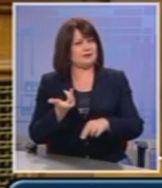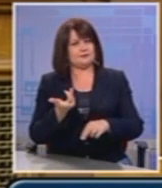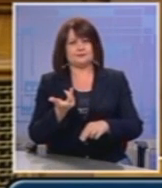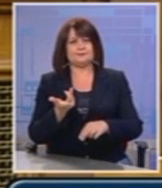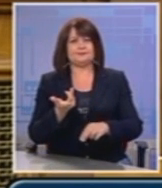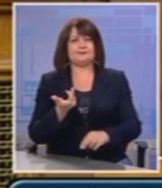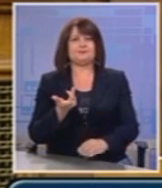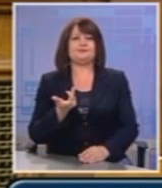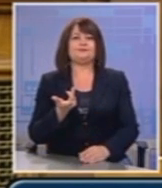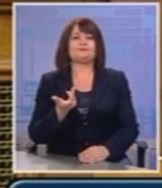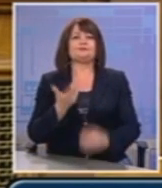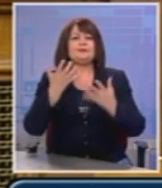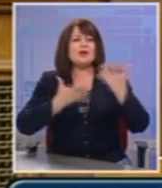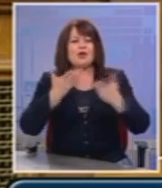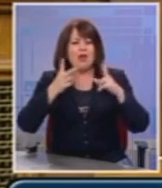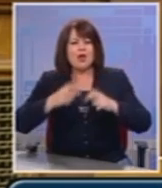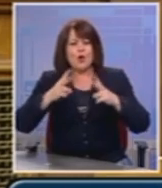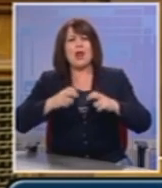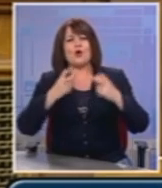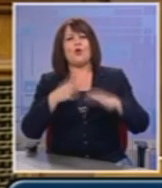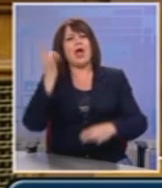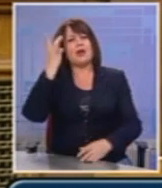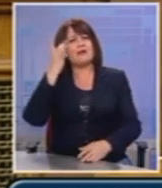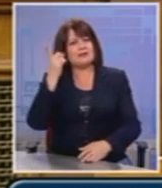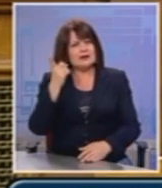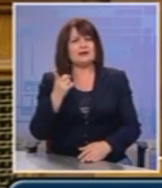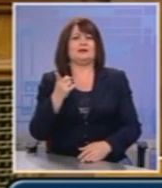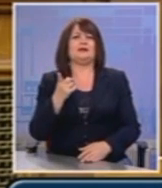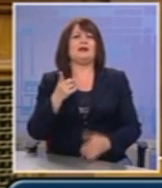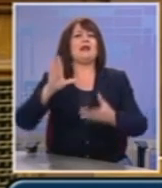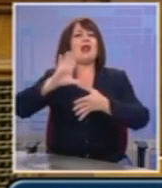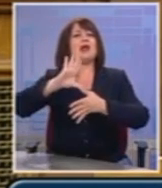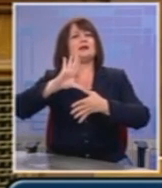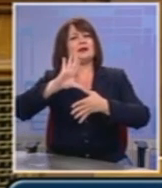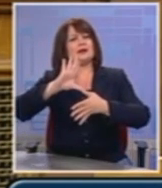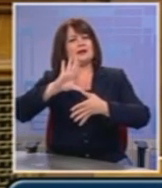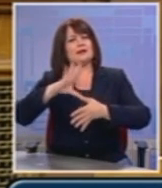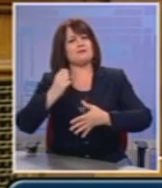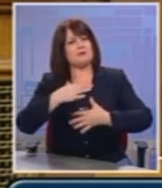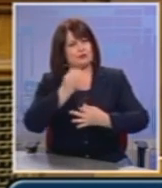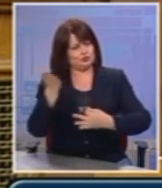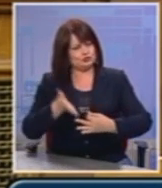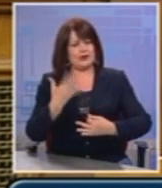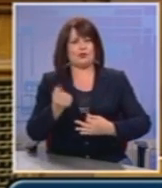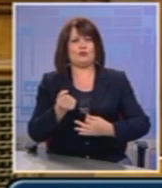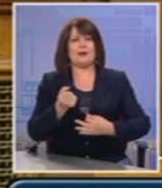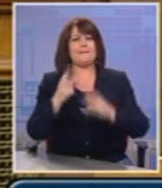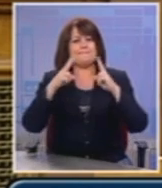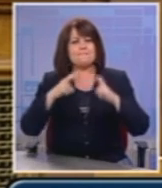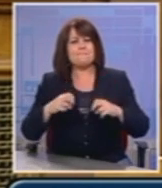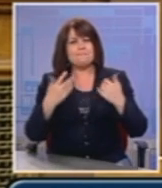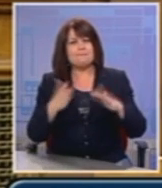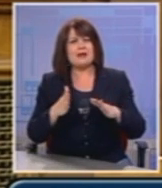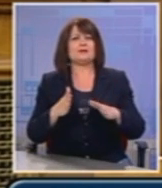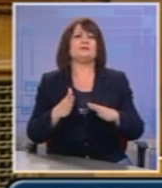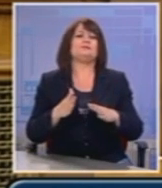είχαμε λογιστικούς ελέγχους στην αργεντινή στην λατινική αμερική γενικά έχουμε εκπρόσωπο της αργεντινής εδώ και είχαμε και το λογιστικό